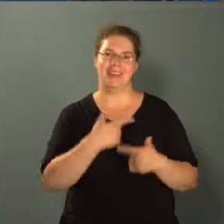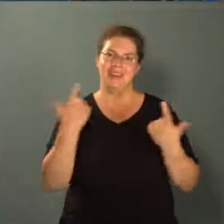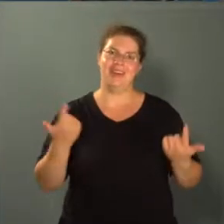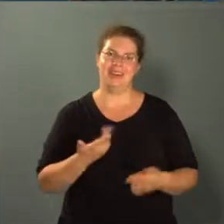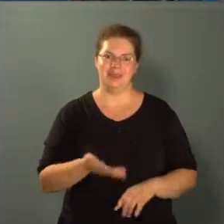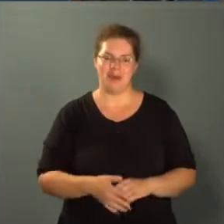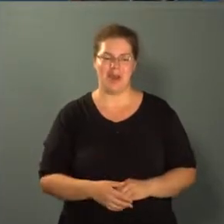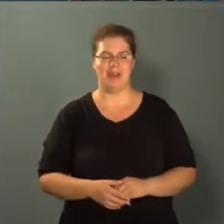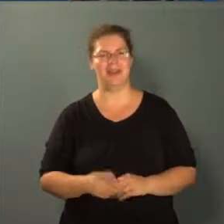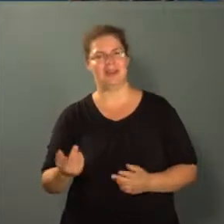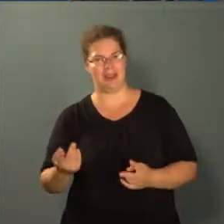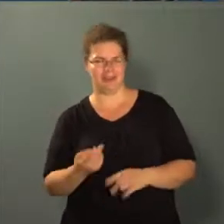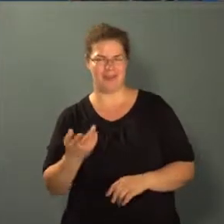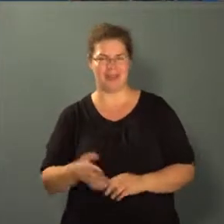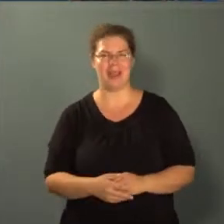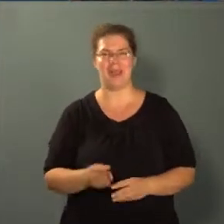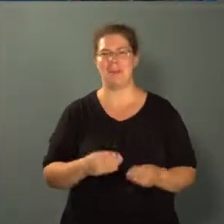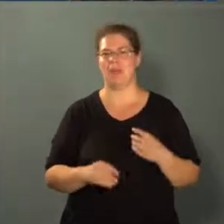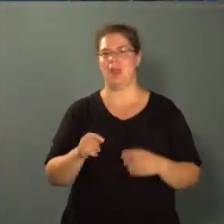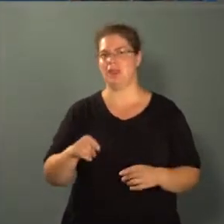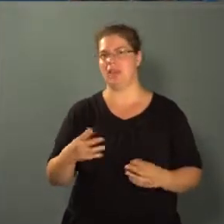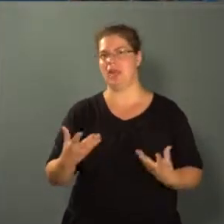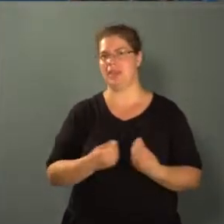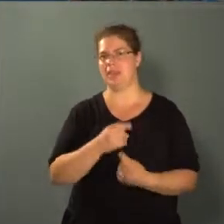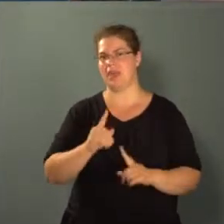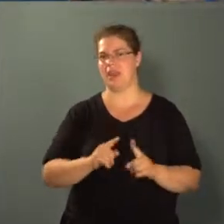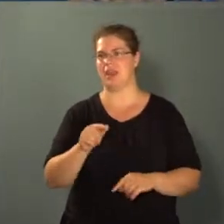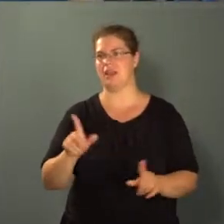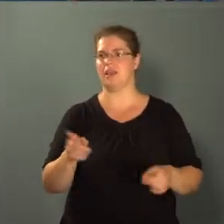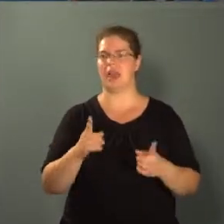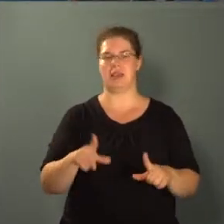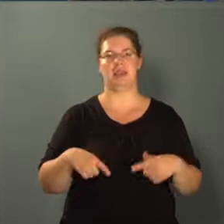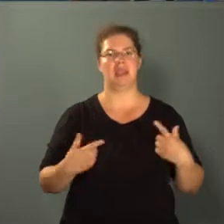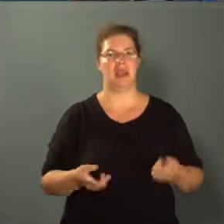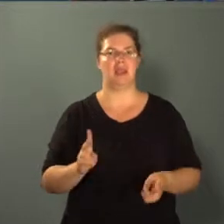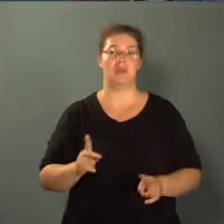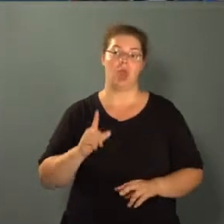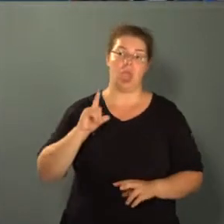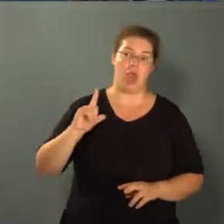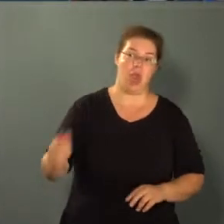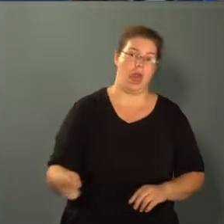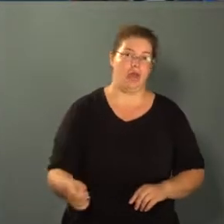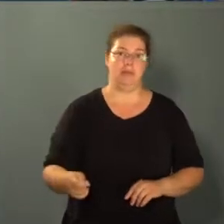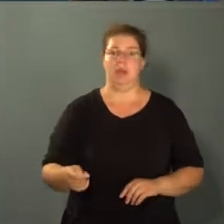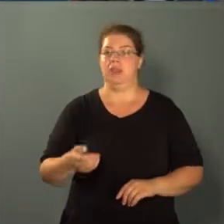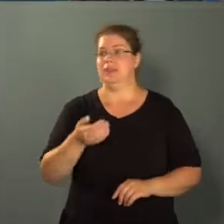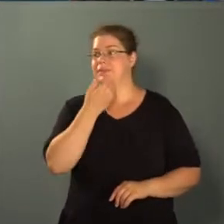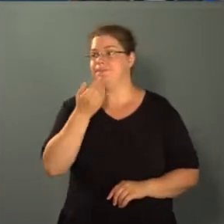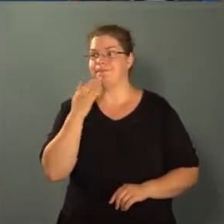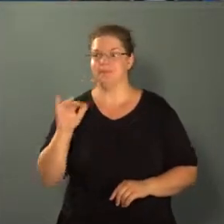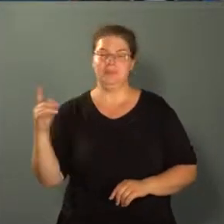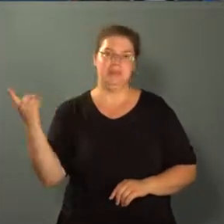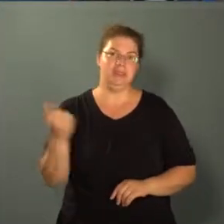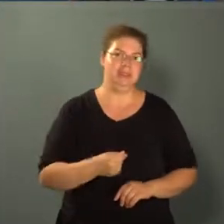hajnalok hajnalán, ugye főleg, mert ugye ezzel jár ez a zenei élet, hogy elmegy délután,